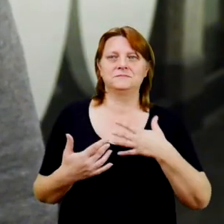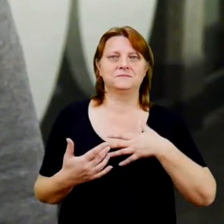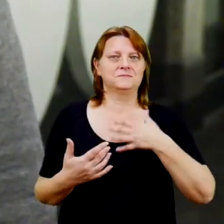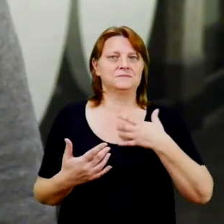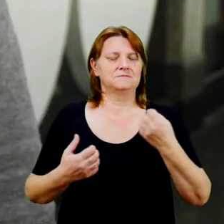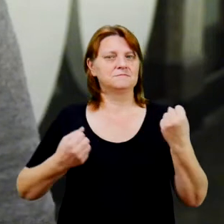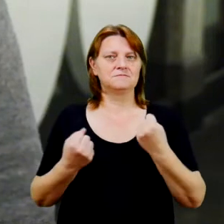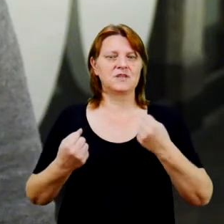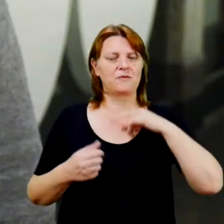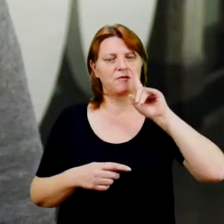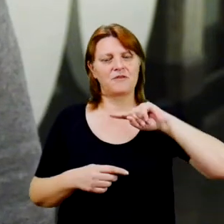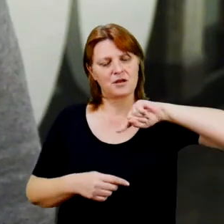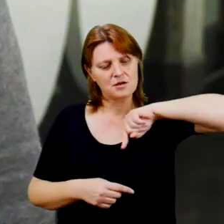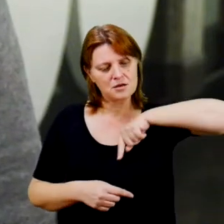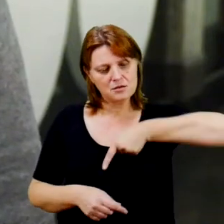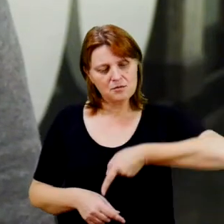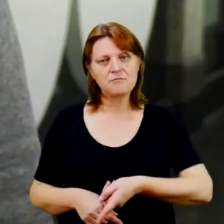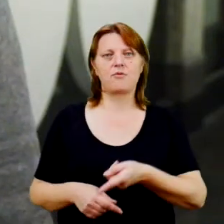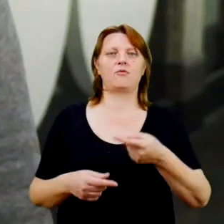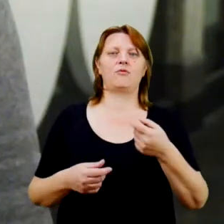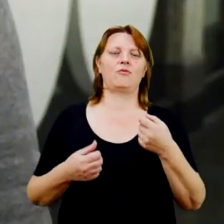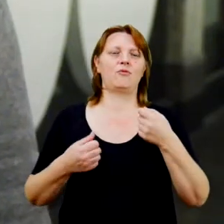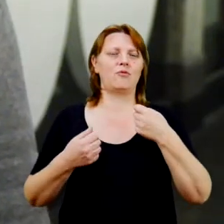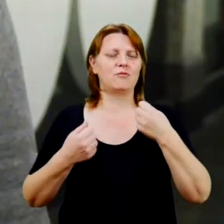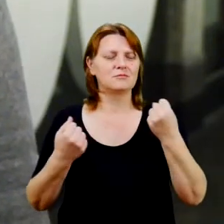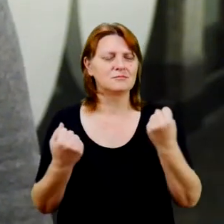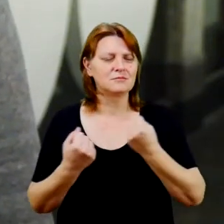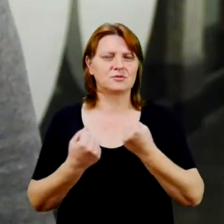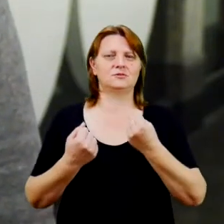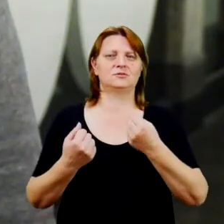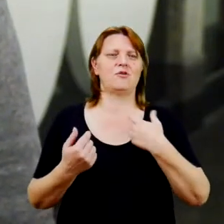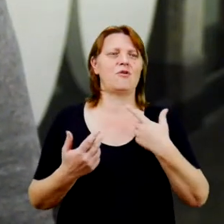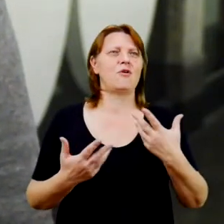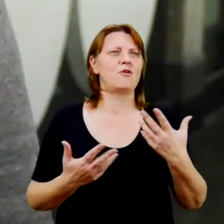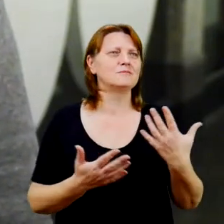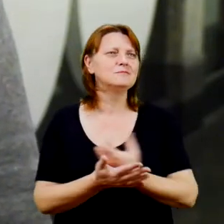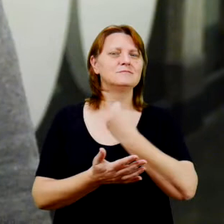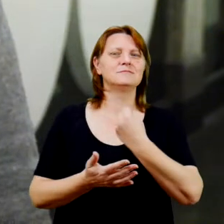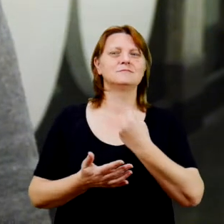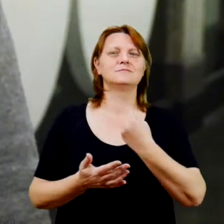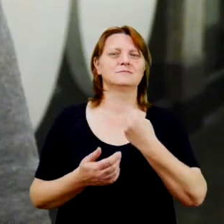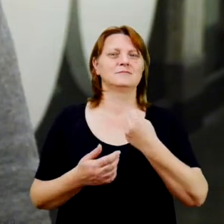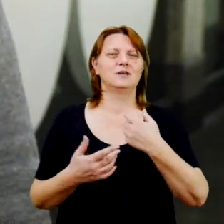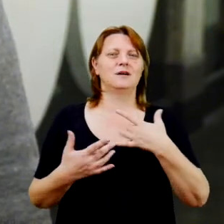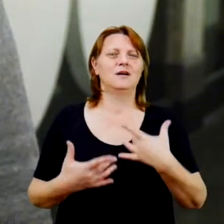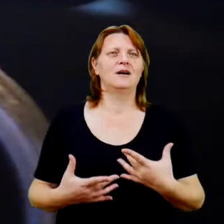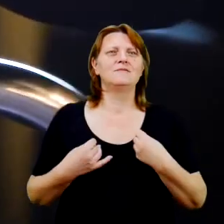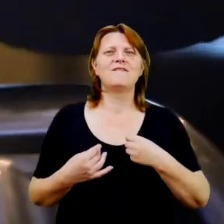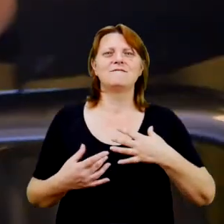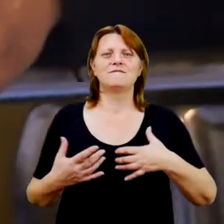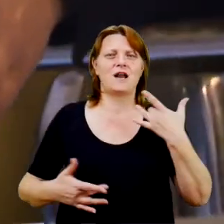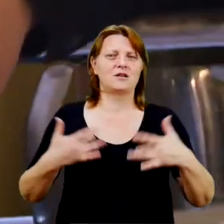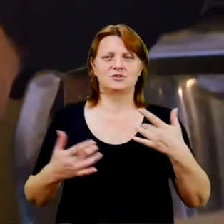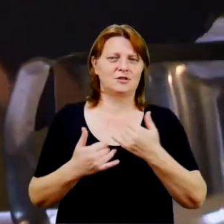wiele głębiej i bardziej mocniej odczuć te wrażenia.